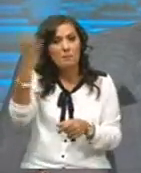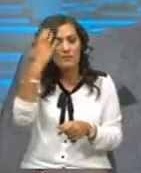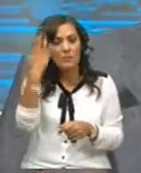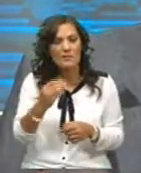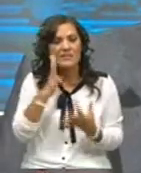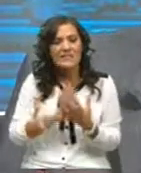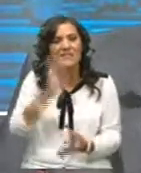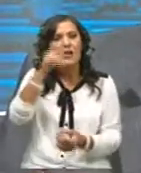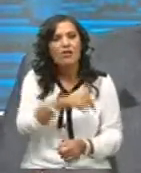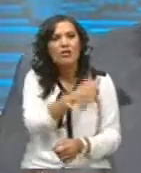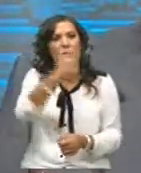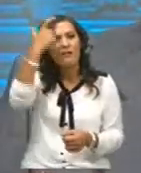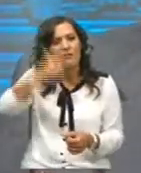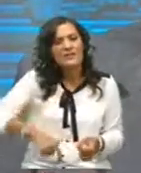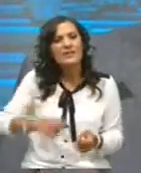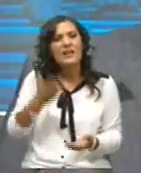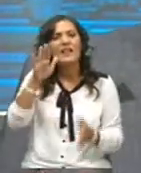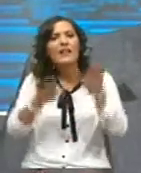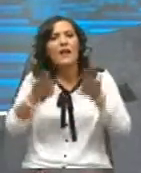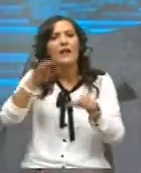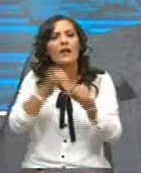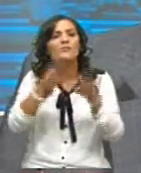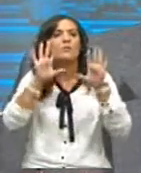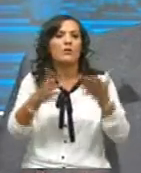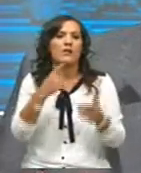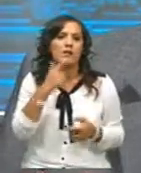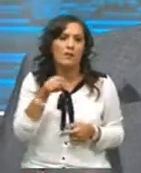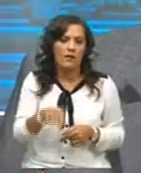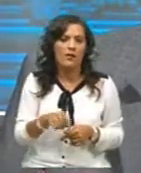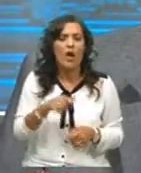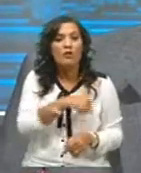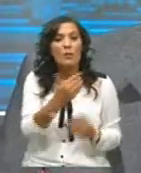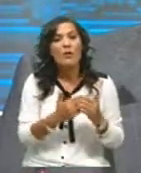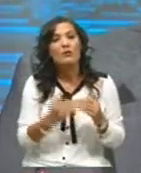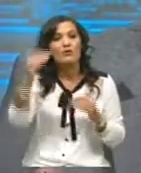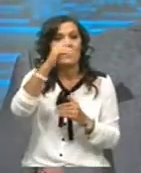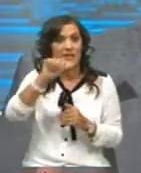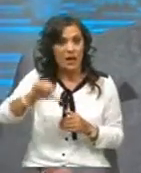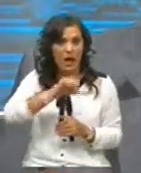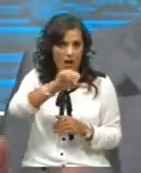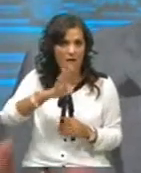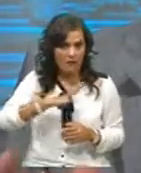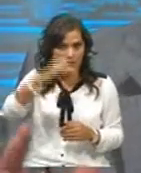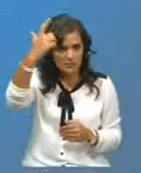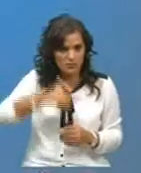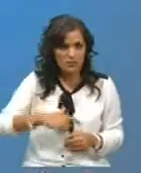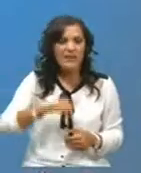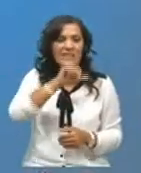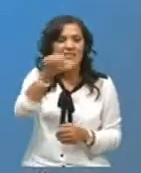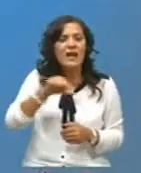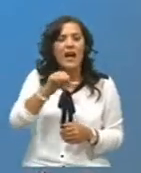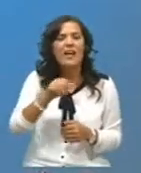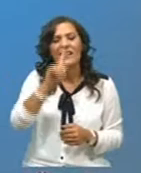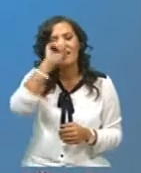insanın Normal fizyolojik dengesini bozar normalin üstündeki yağ oranından sızlayan yağdı la